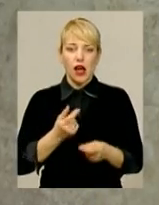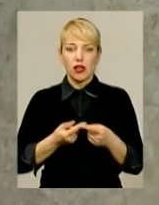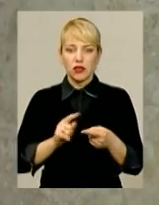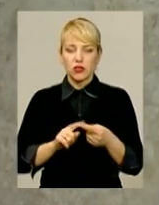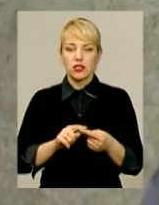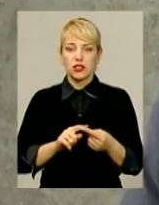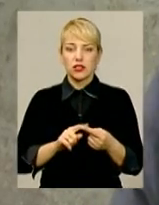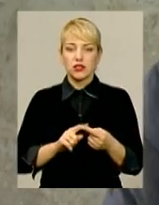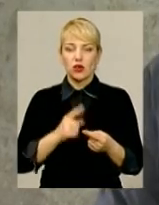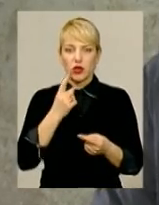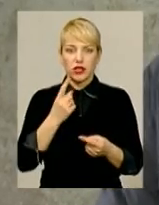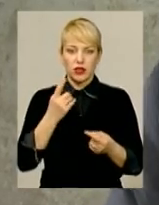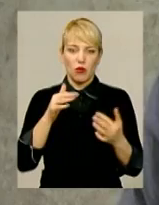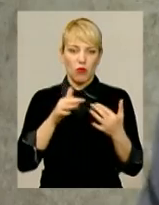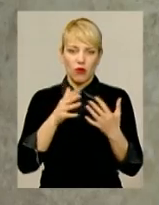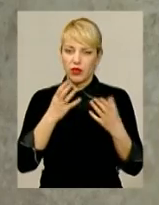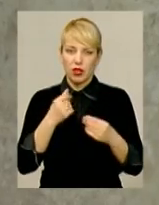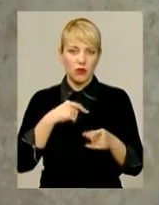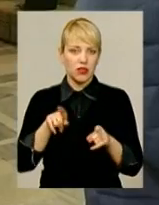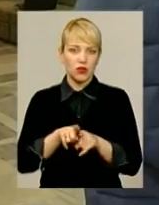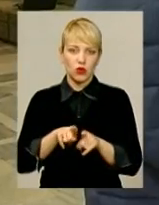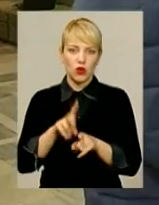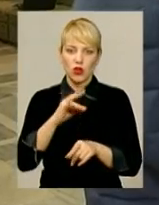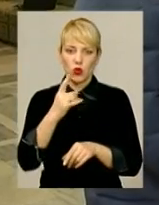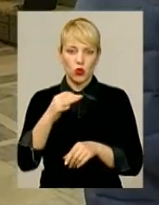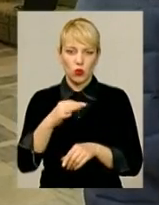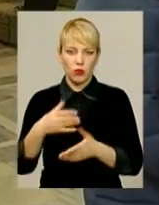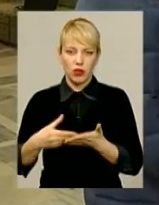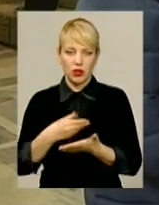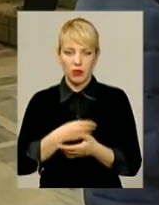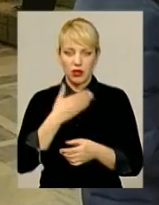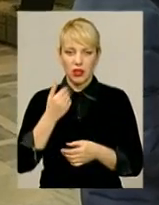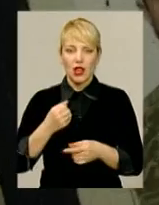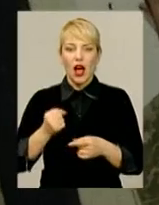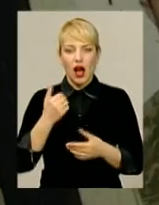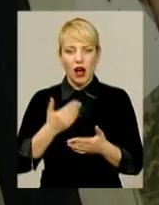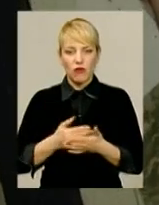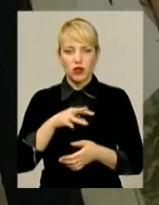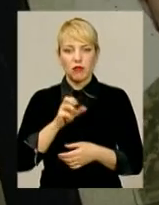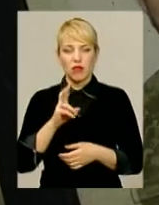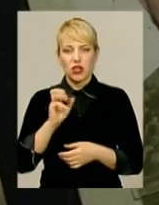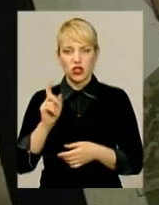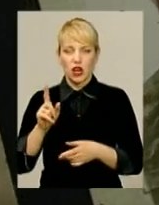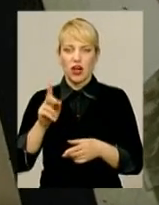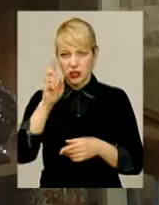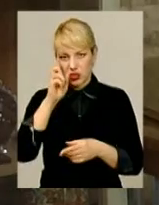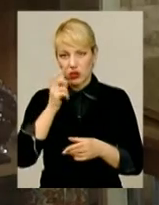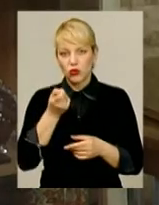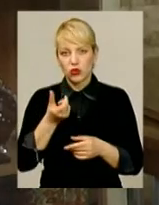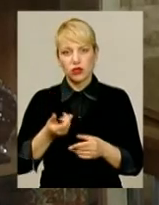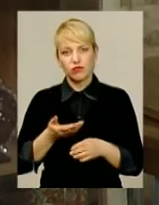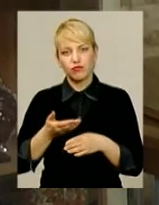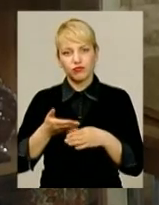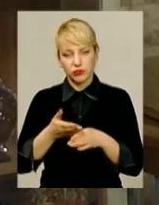навіть за це за один бойовий день мені навіть не копійки. А от Віктору Мишаку пощастило трошки більше. Держава нагородила його за